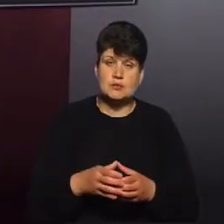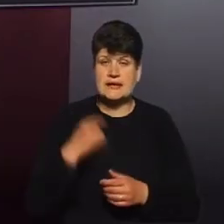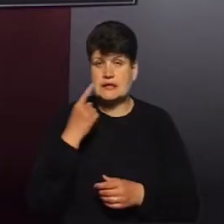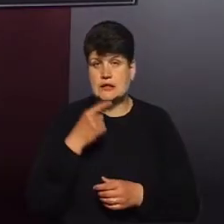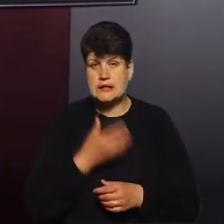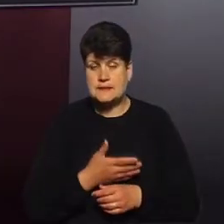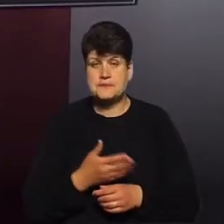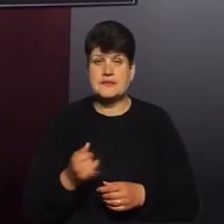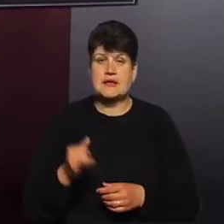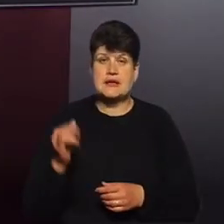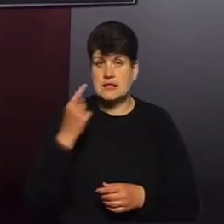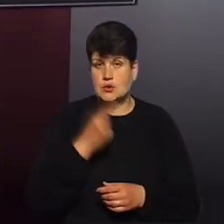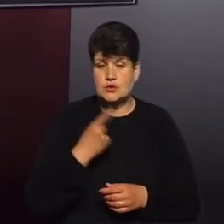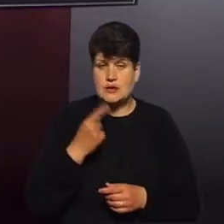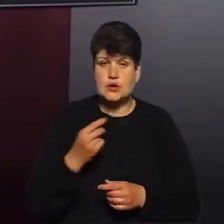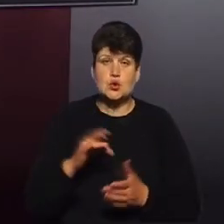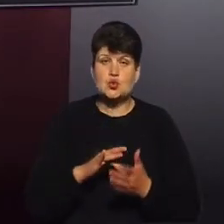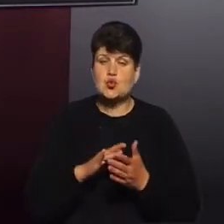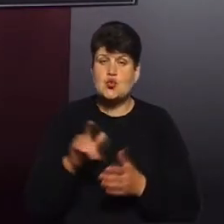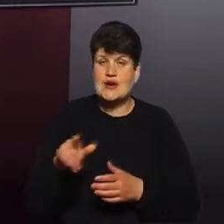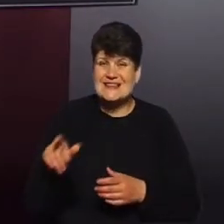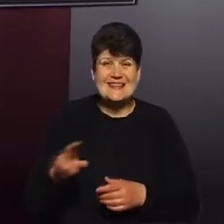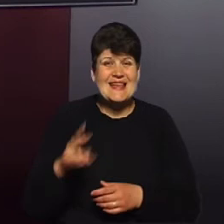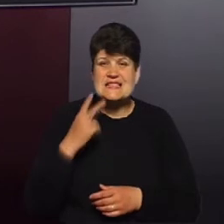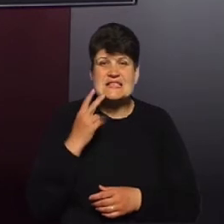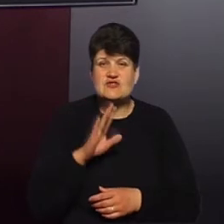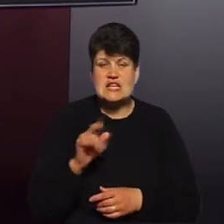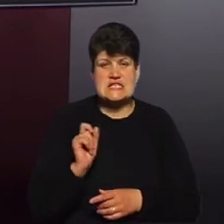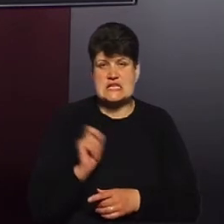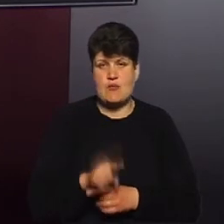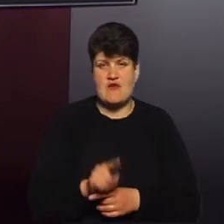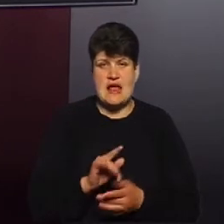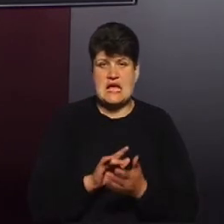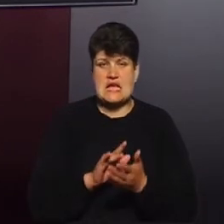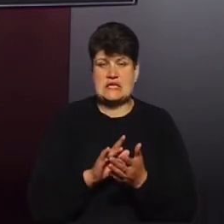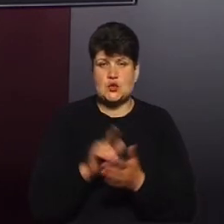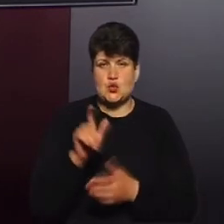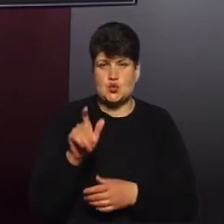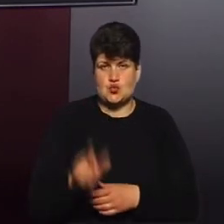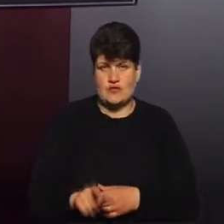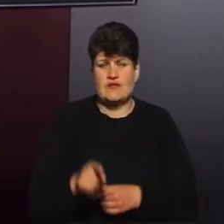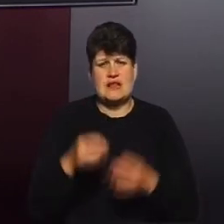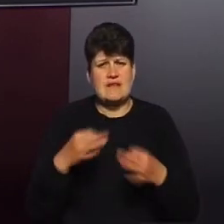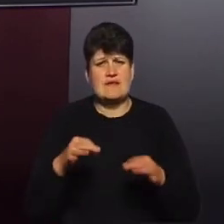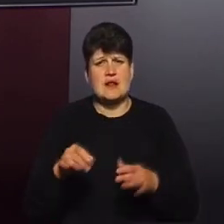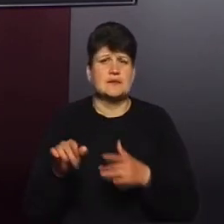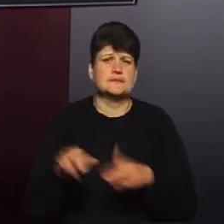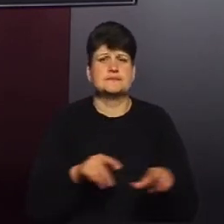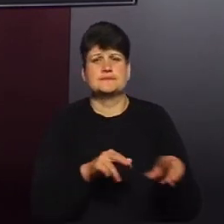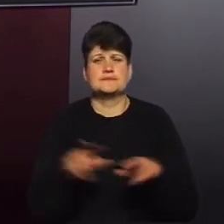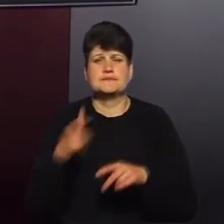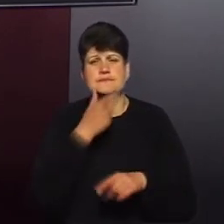індивідуальні туристи не завжди замовляють екскурсовода. Вони вільно подорожуючи і одержуючи інформацію